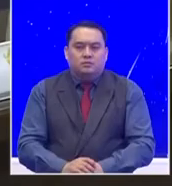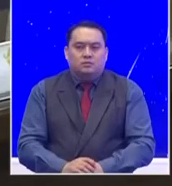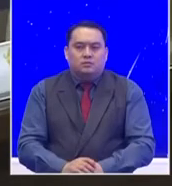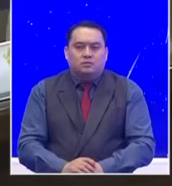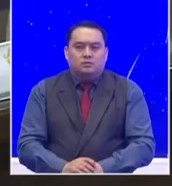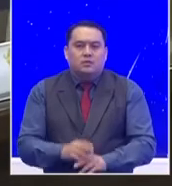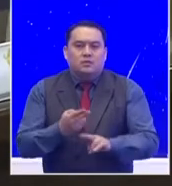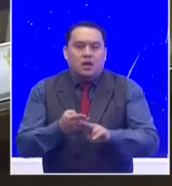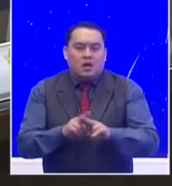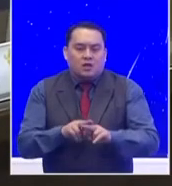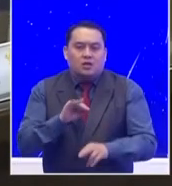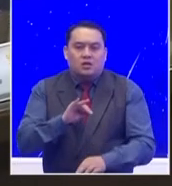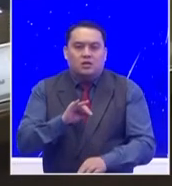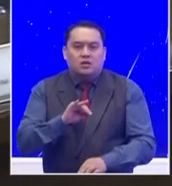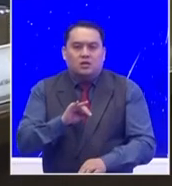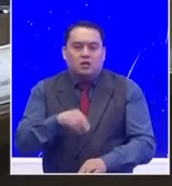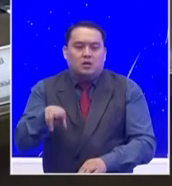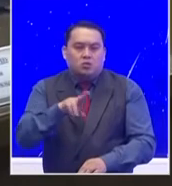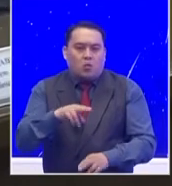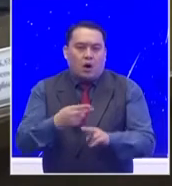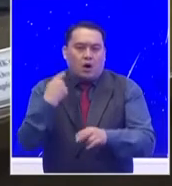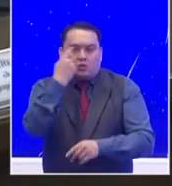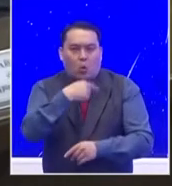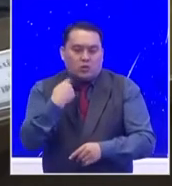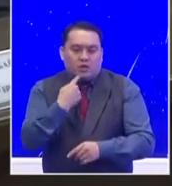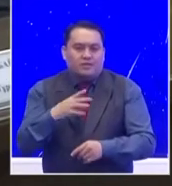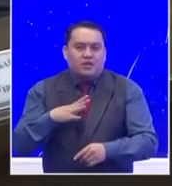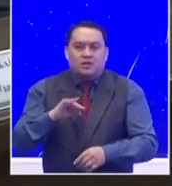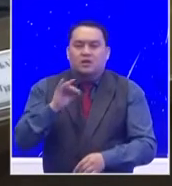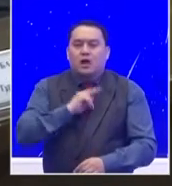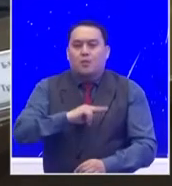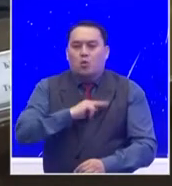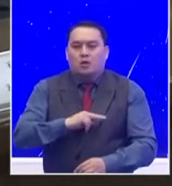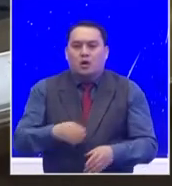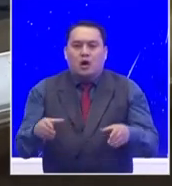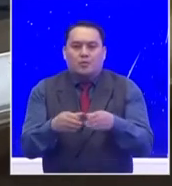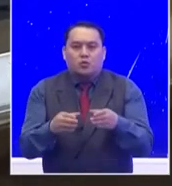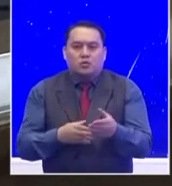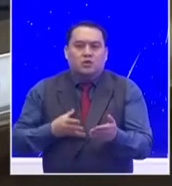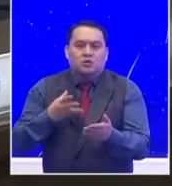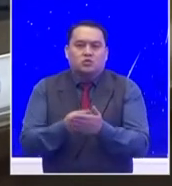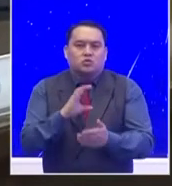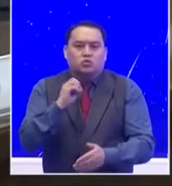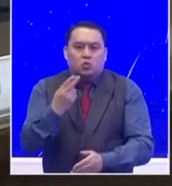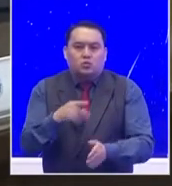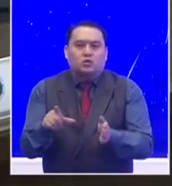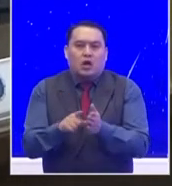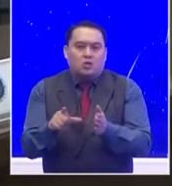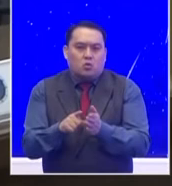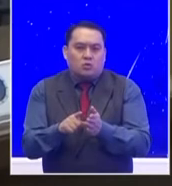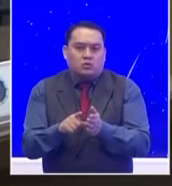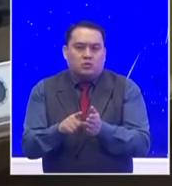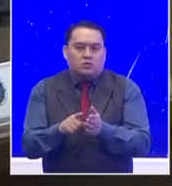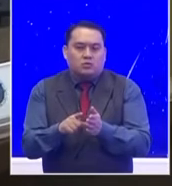Это индивидуальный подоходный налог тех, кто работает по патенту, и корпоративный подоходный налог, и социальный налог, кто работает по